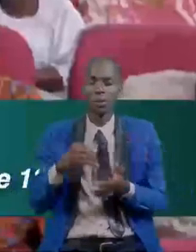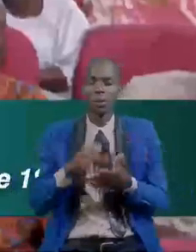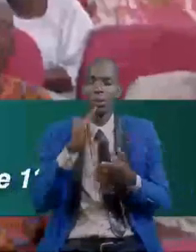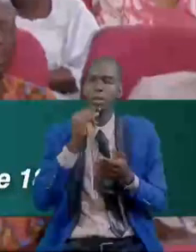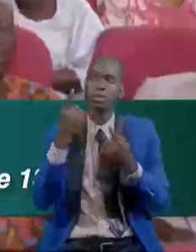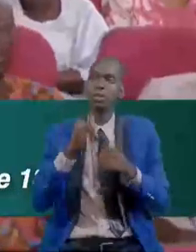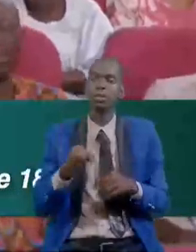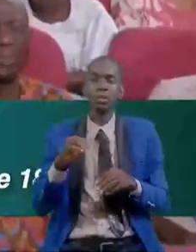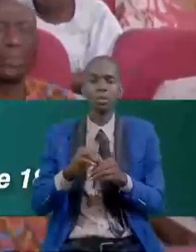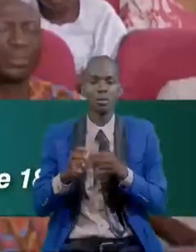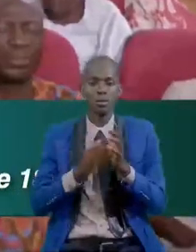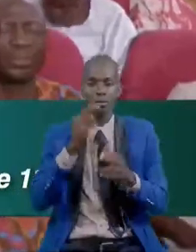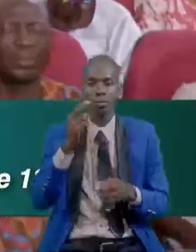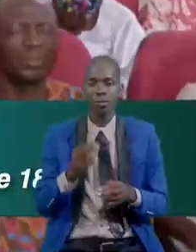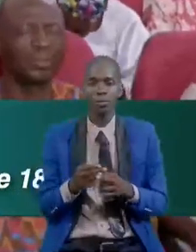vient.